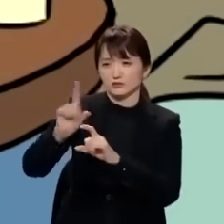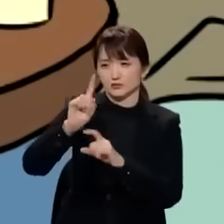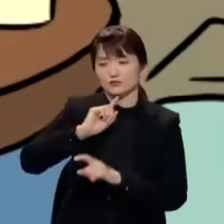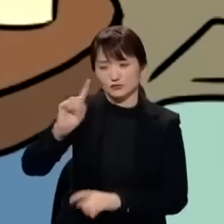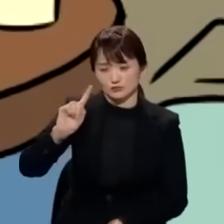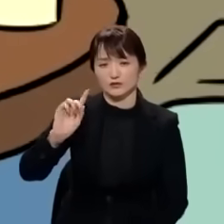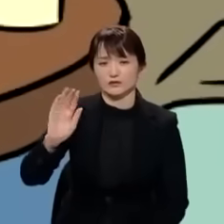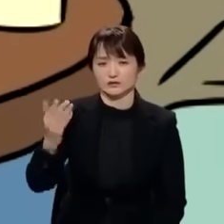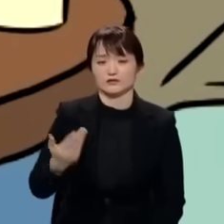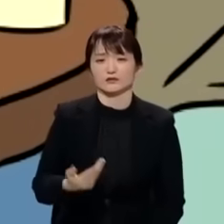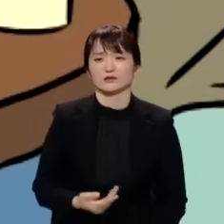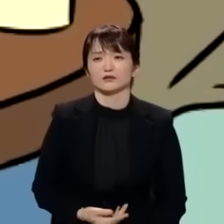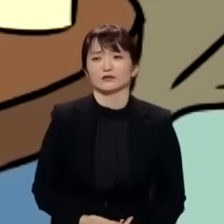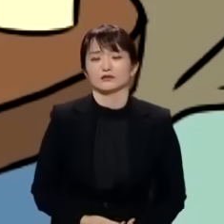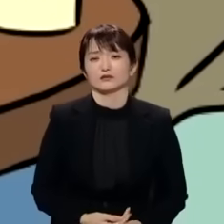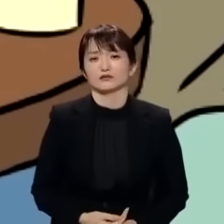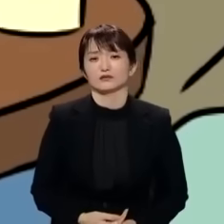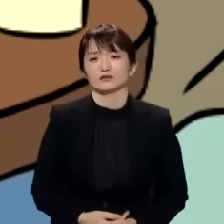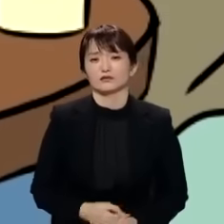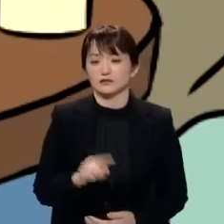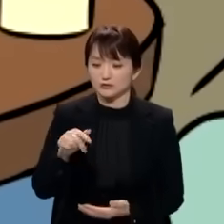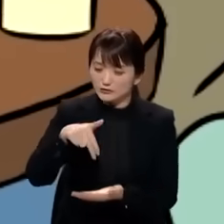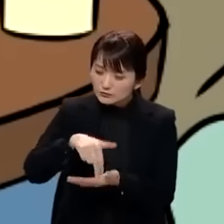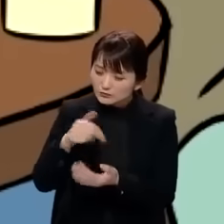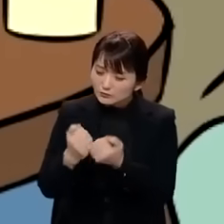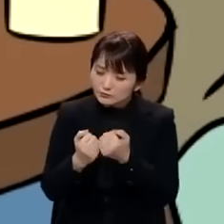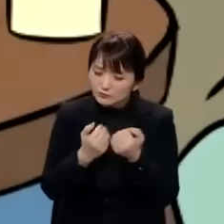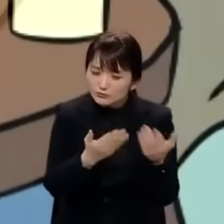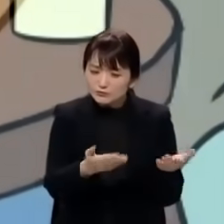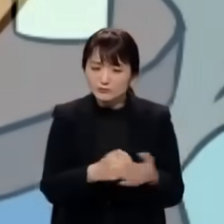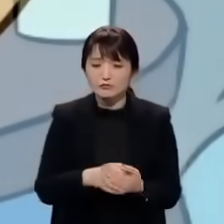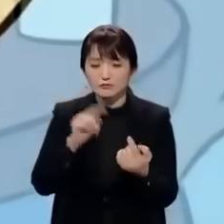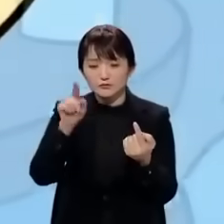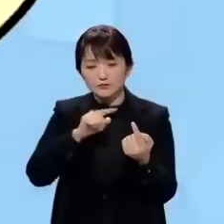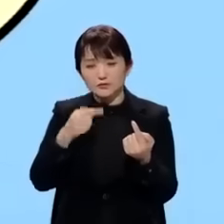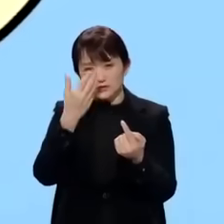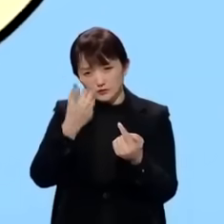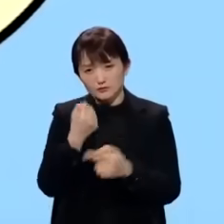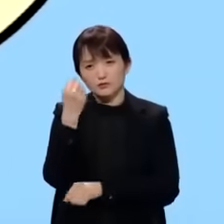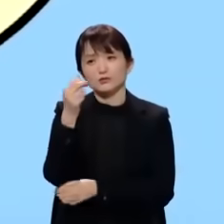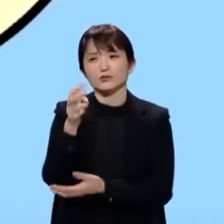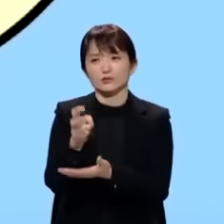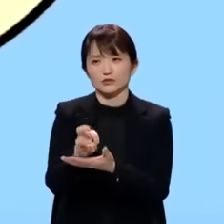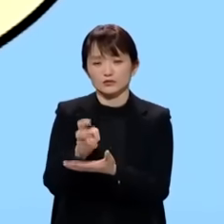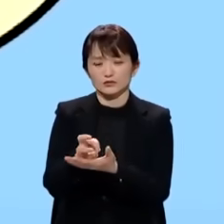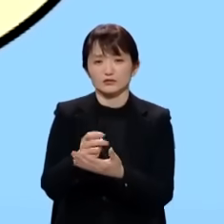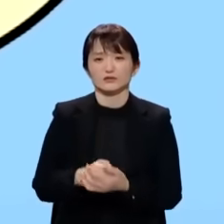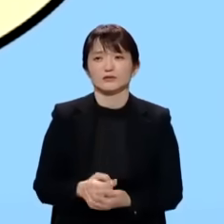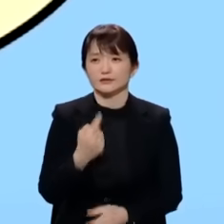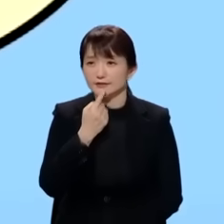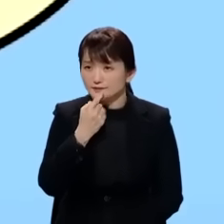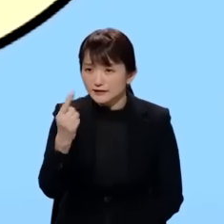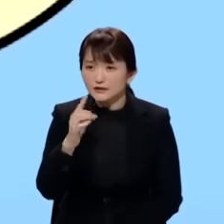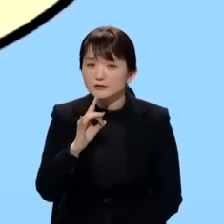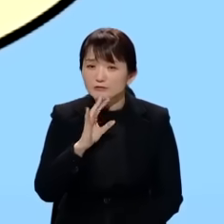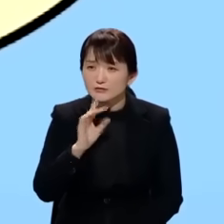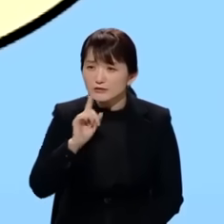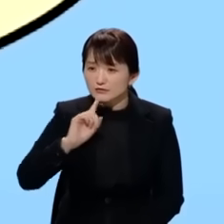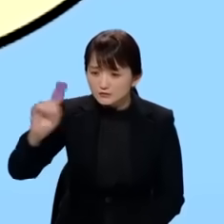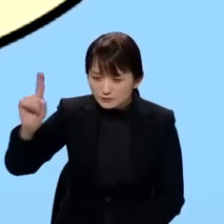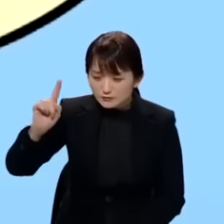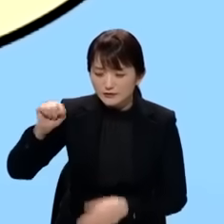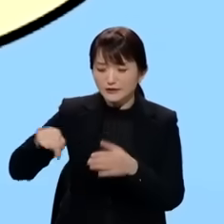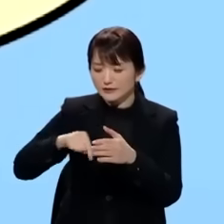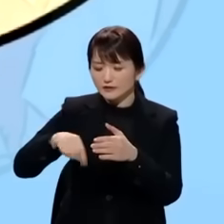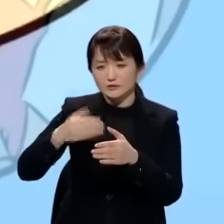안내를 했다는 겁니다이 아무리 사정을 설명을 해도 1인 1 음료가 원칙이다 케이크만 주문하신 경우에는 안에서 못